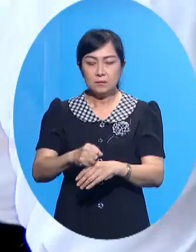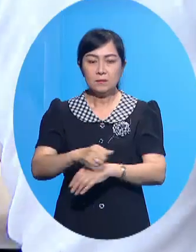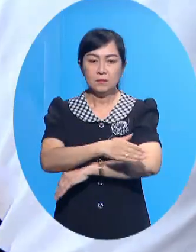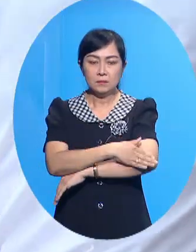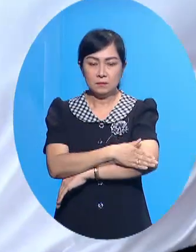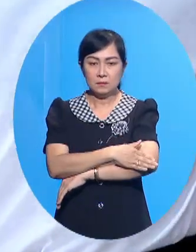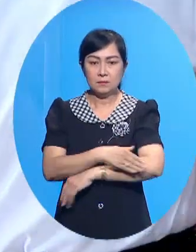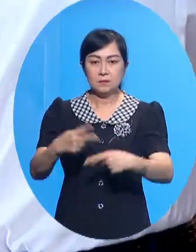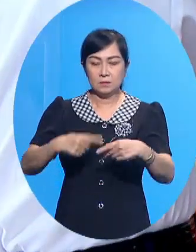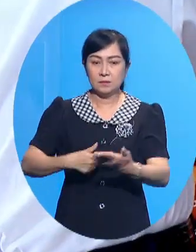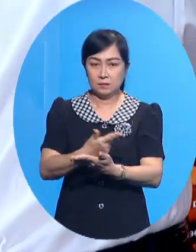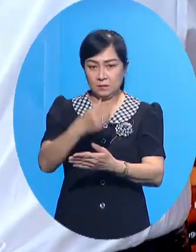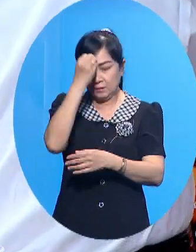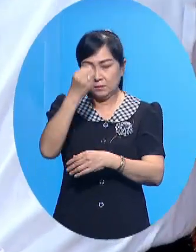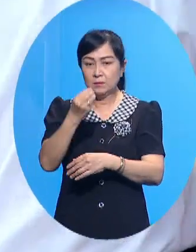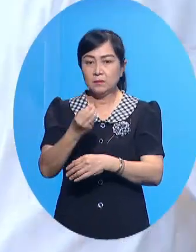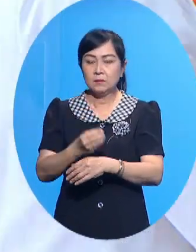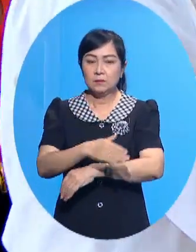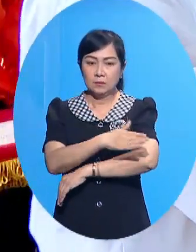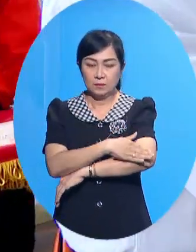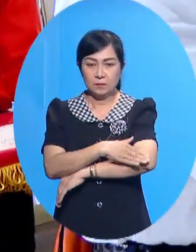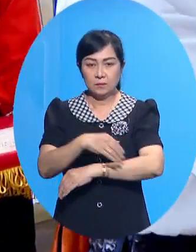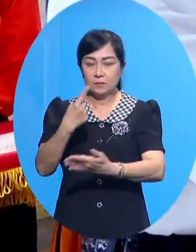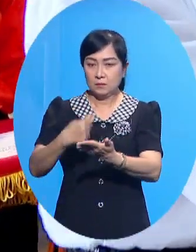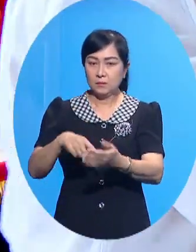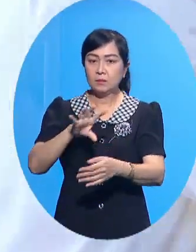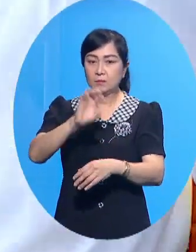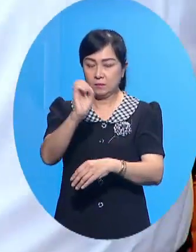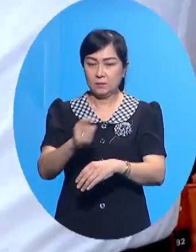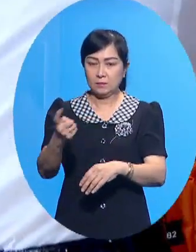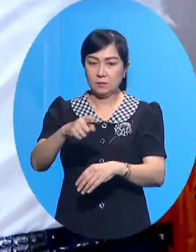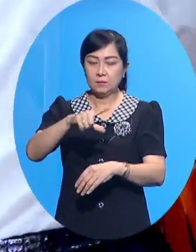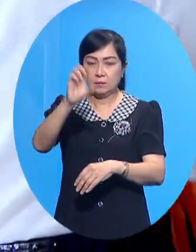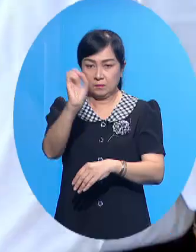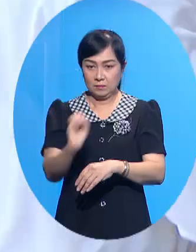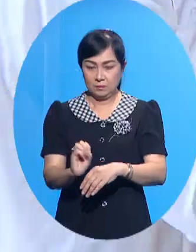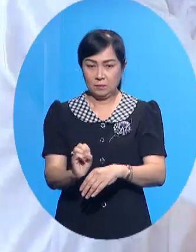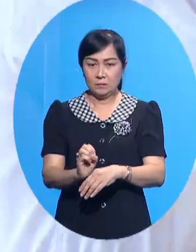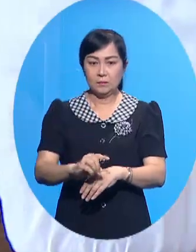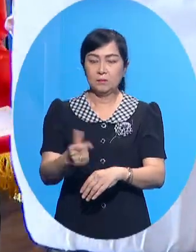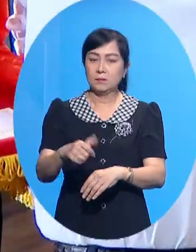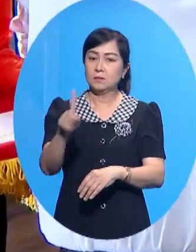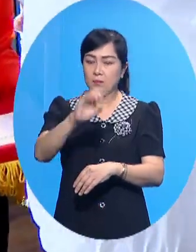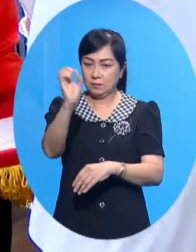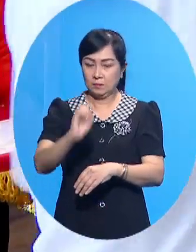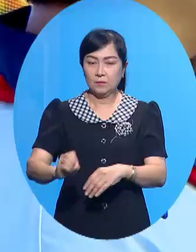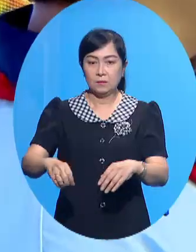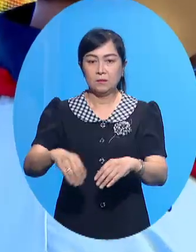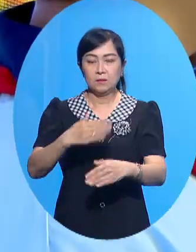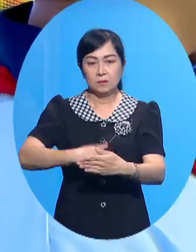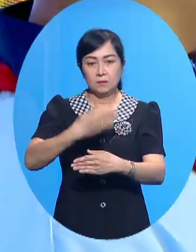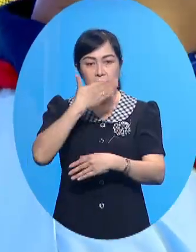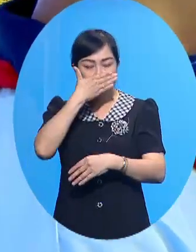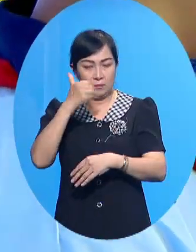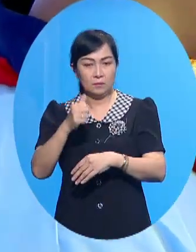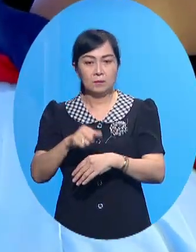trợ như miễn tài liệu học tập, xét mức hỗ trợ học phí từ 50% đến 70% và 100% dành cho trường hợp hoàn cảnh đặc